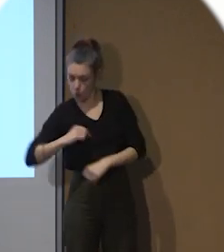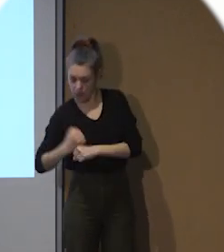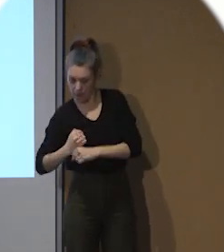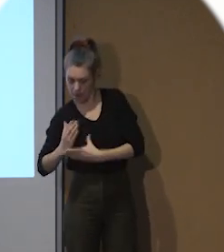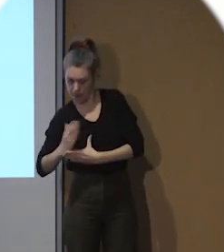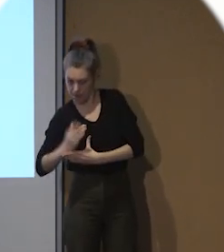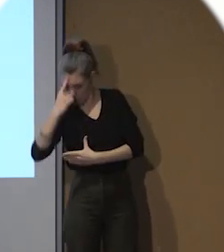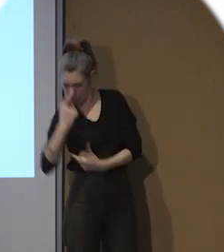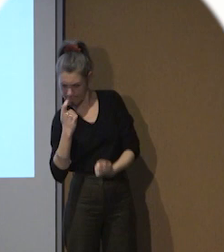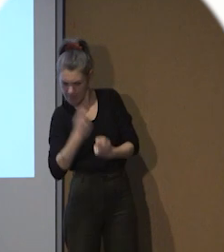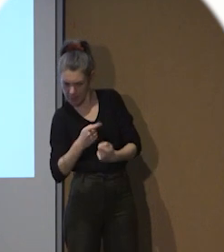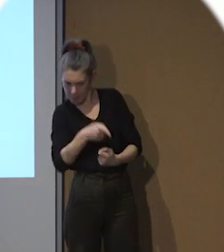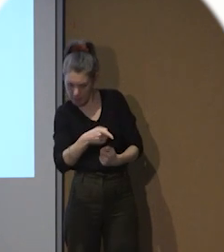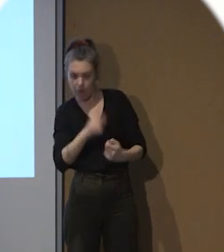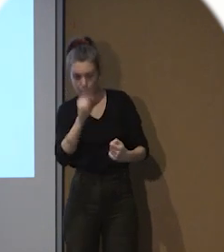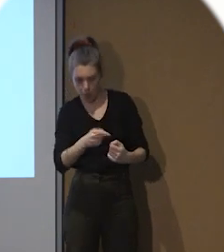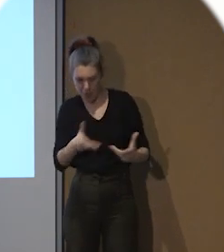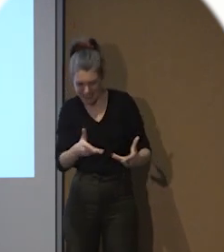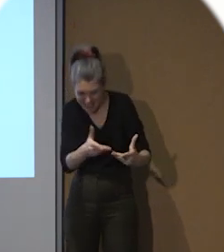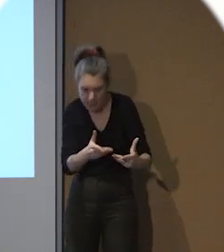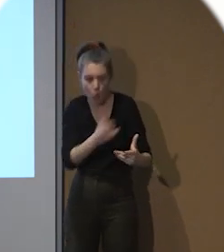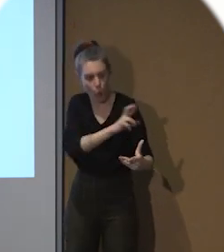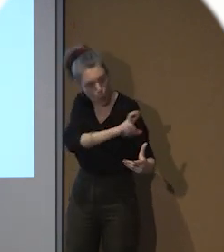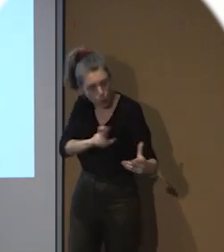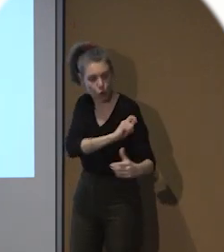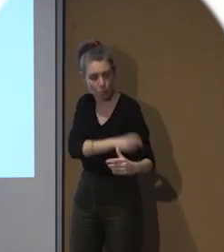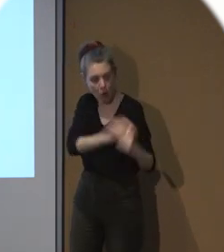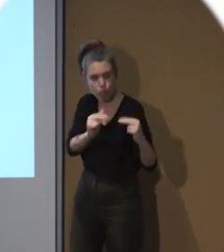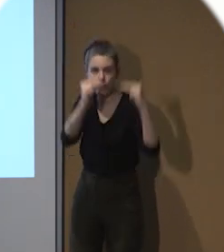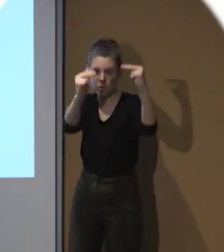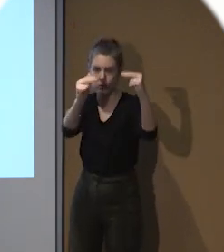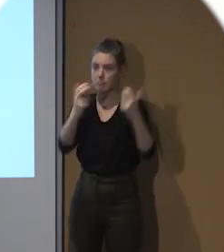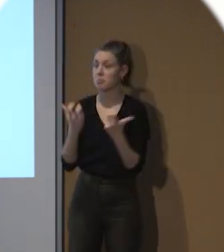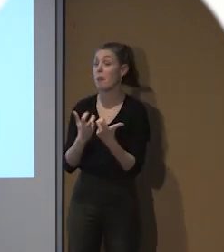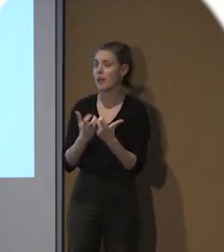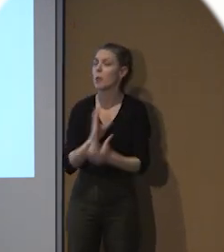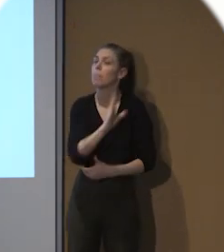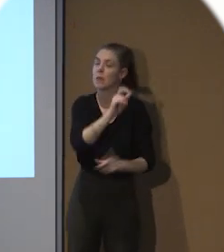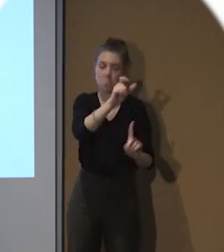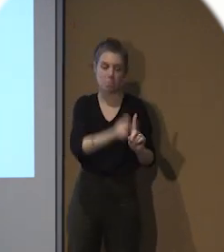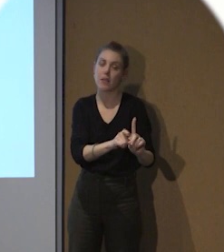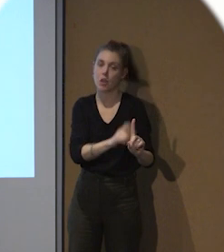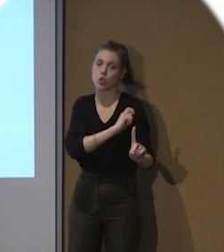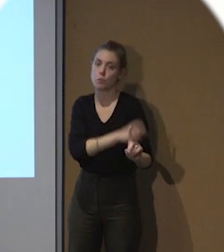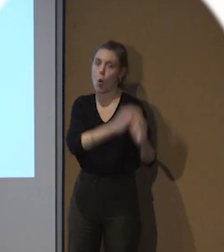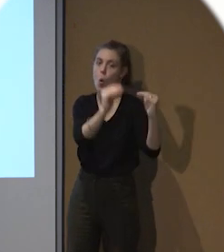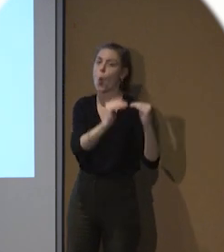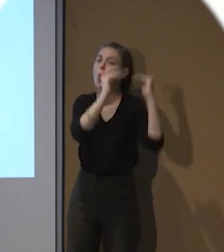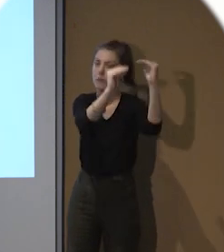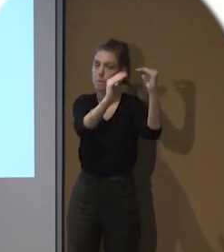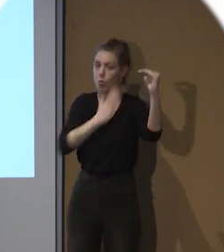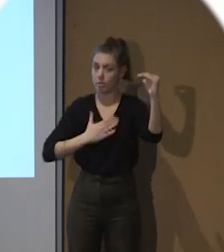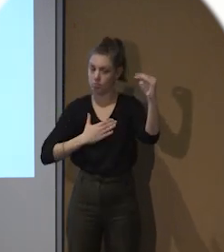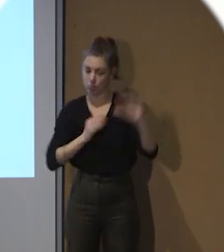un retour au même sport, même niveau. C'est notre leitmotiv quand on prend en charge nos sportifs pour un retour au même sport, même niveau quand il y a